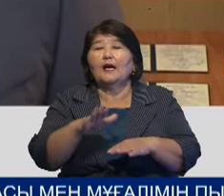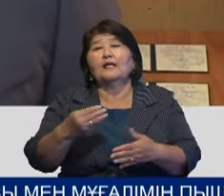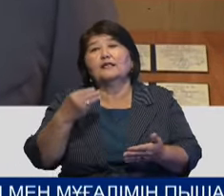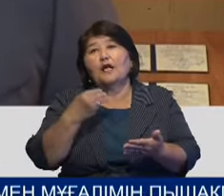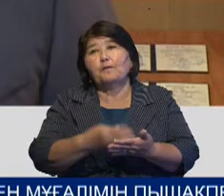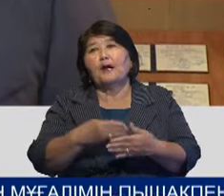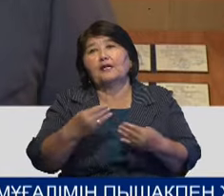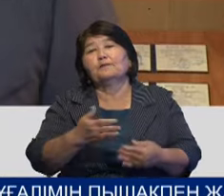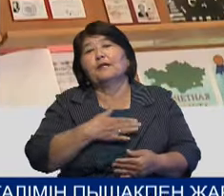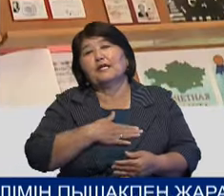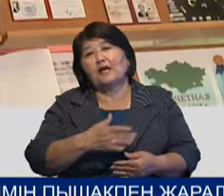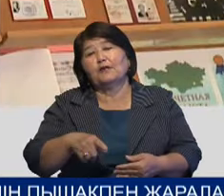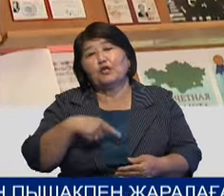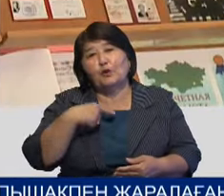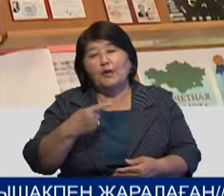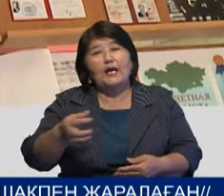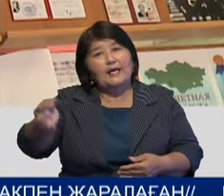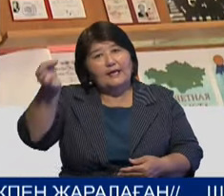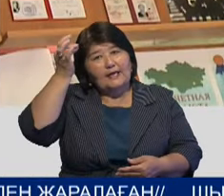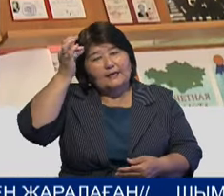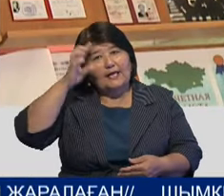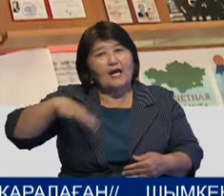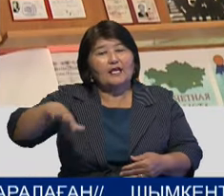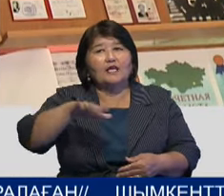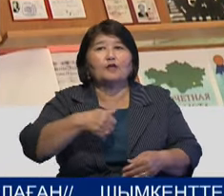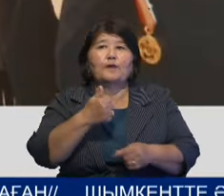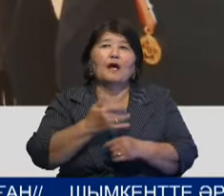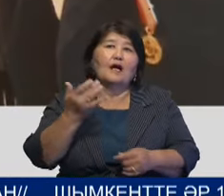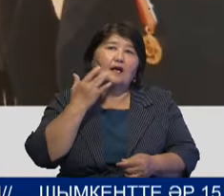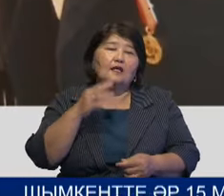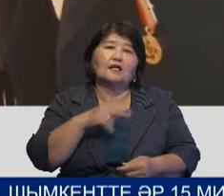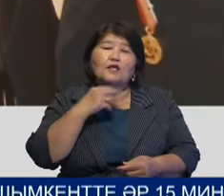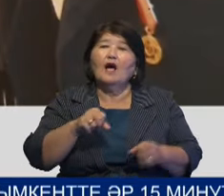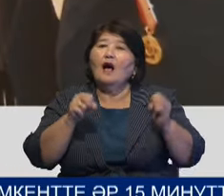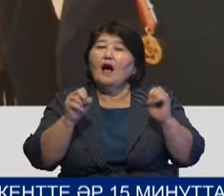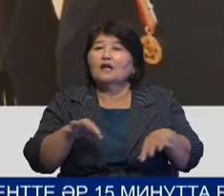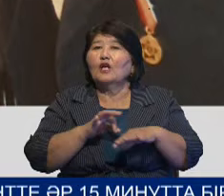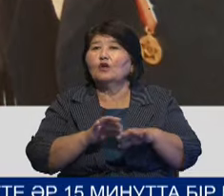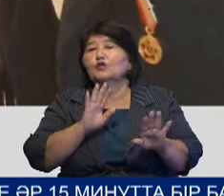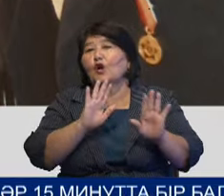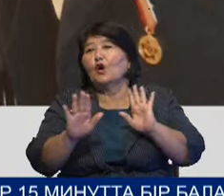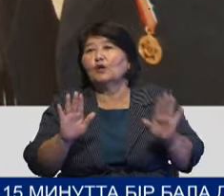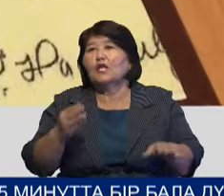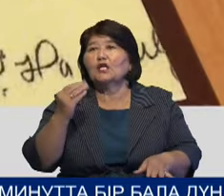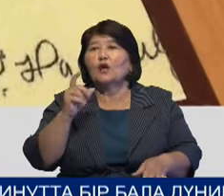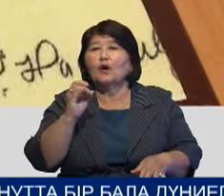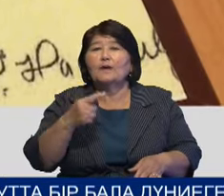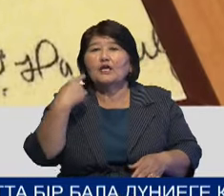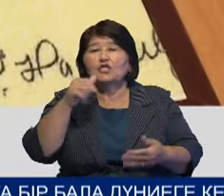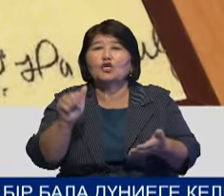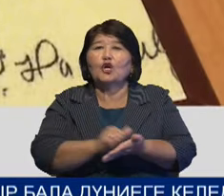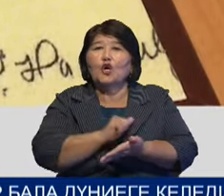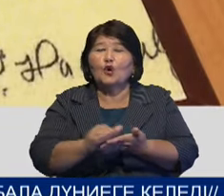бағасы, рахметі деп ойлаймыз. Еске алар елі барда ел ағасы әркез елеулі. Арнайы ұйымдастырылған көрмеге Шаухамановтың жеке